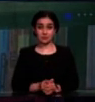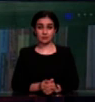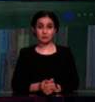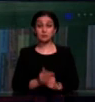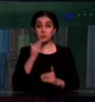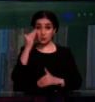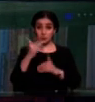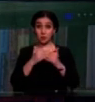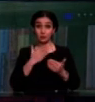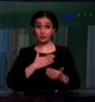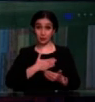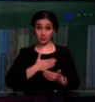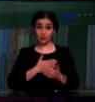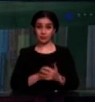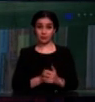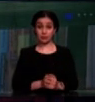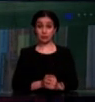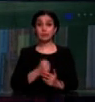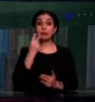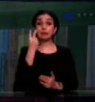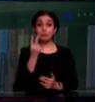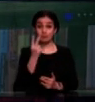Перед нами два